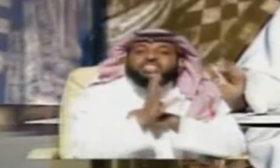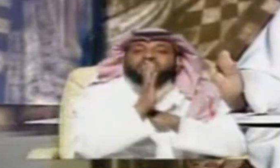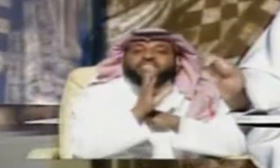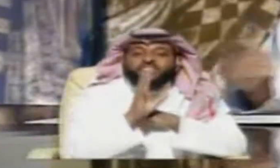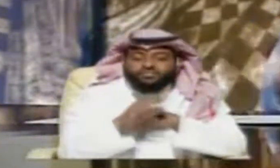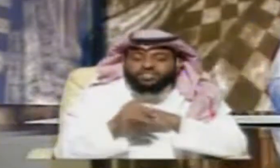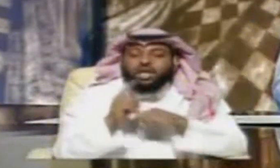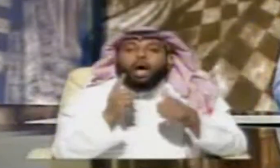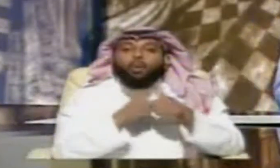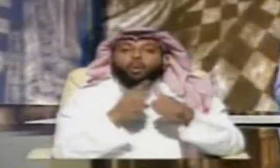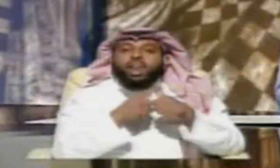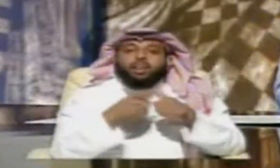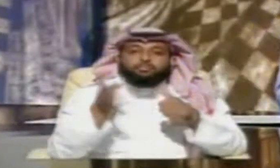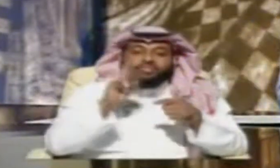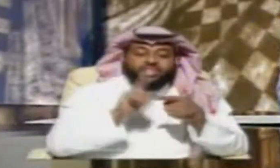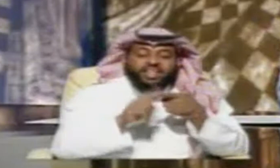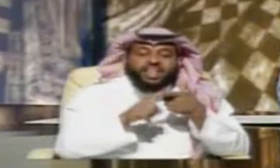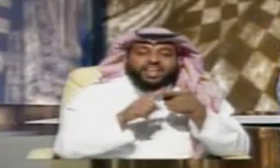الأذان الثاني، يقول من